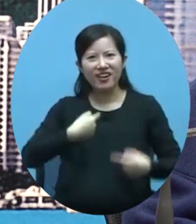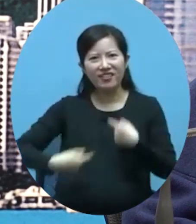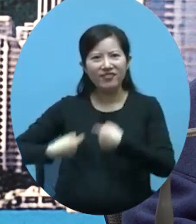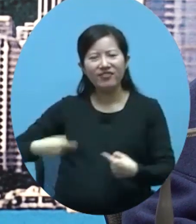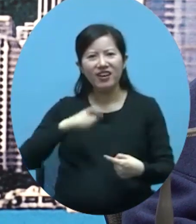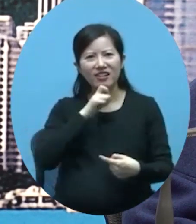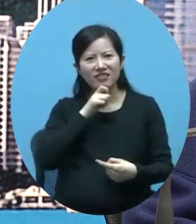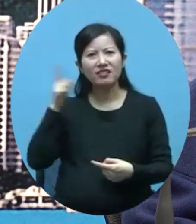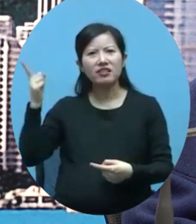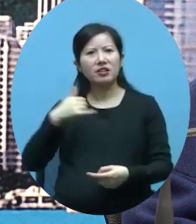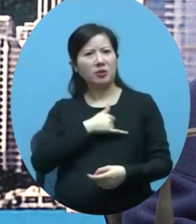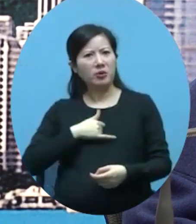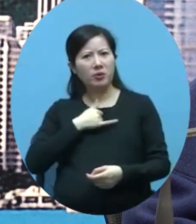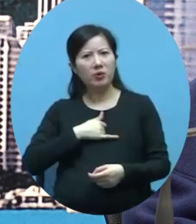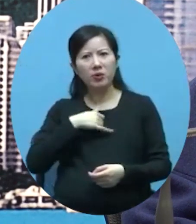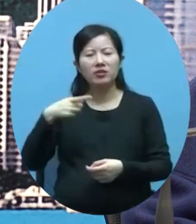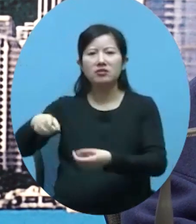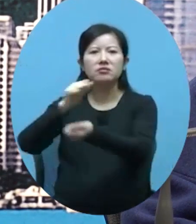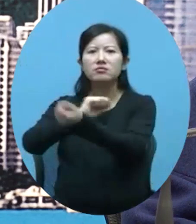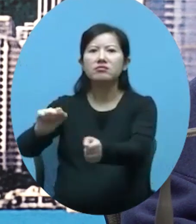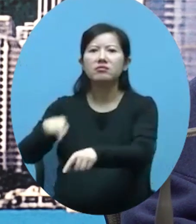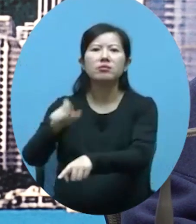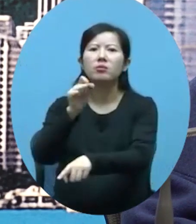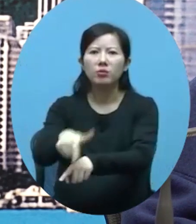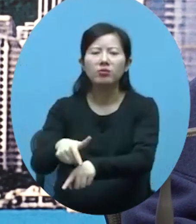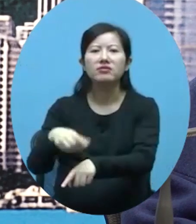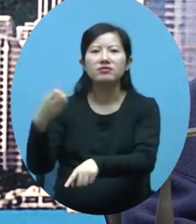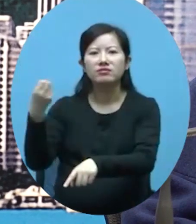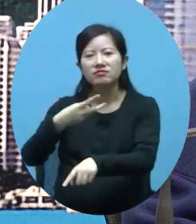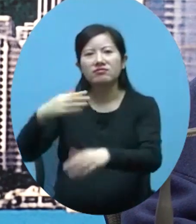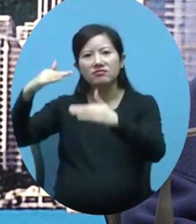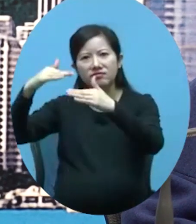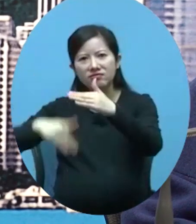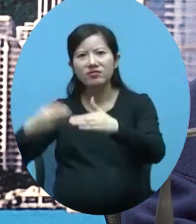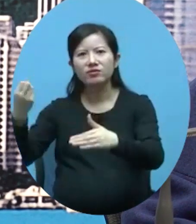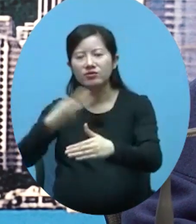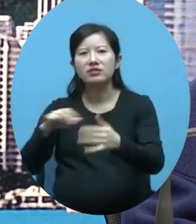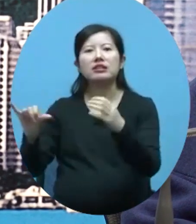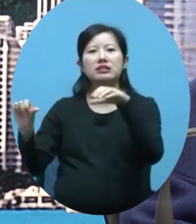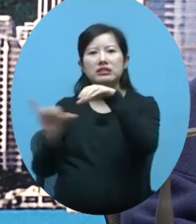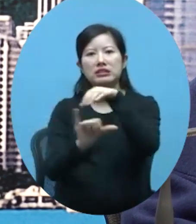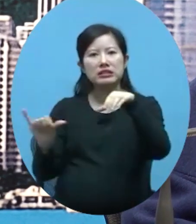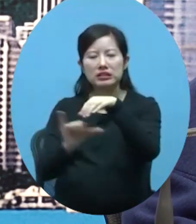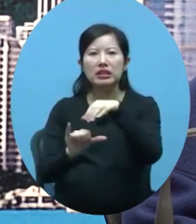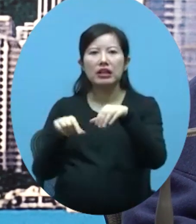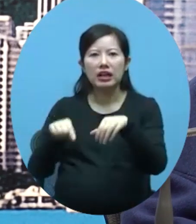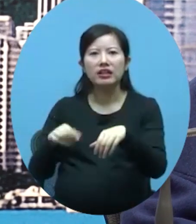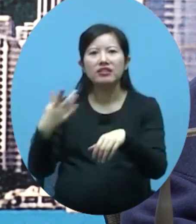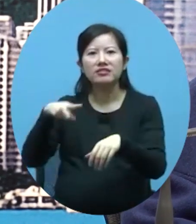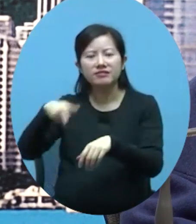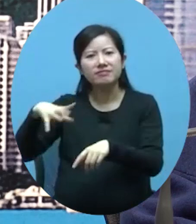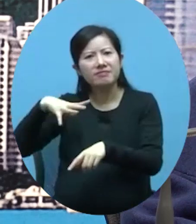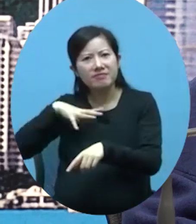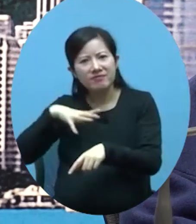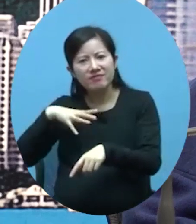怀疑那这些就不会被他出院那所以就再和他照一个CT那这些都是因为就是要看看病情有